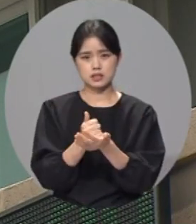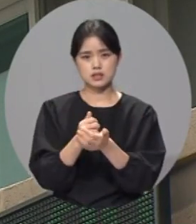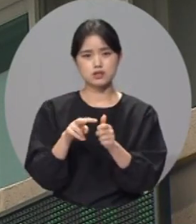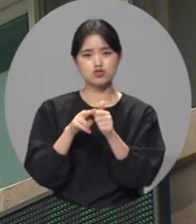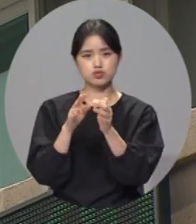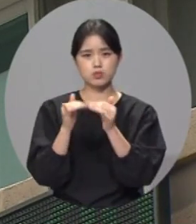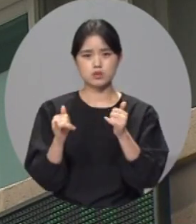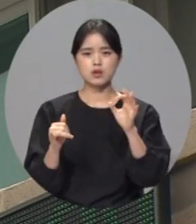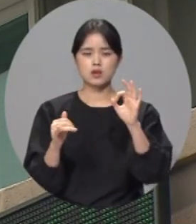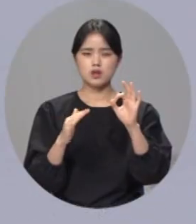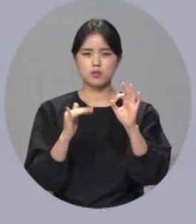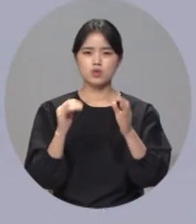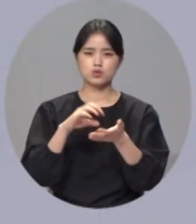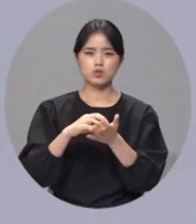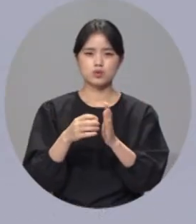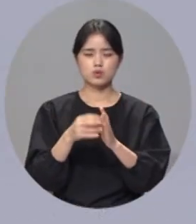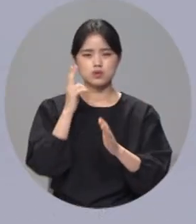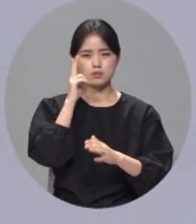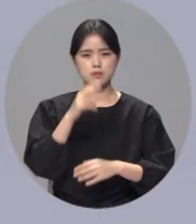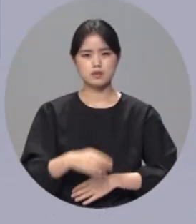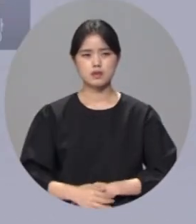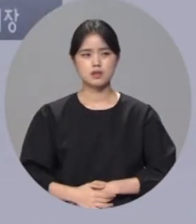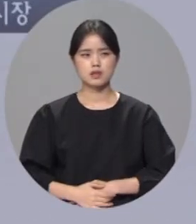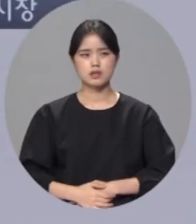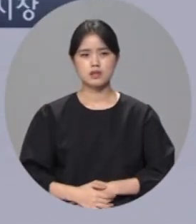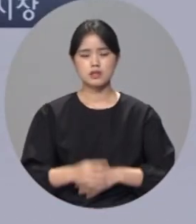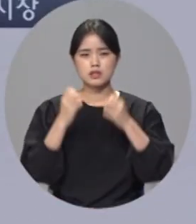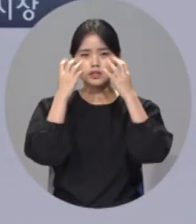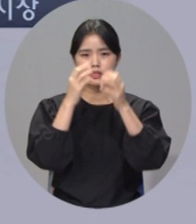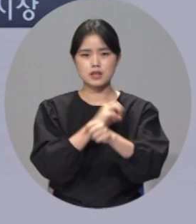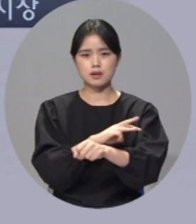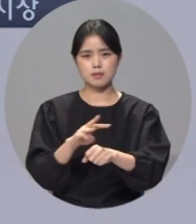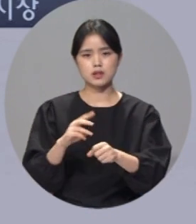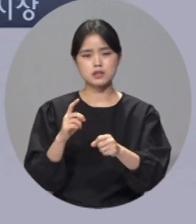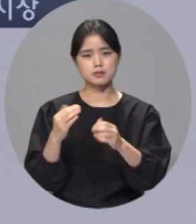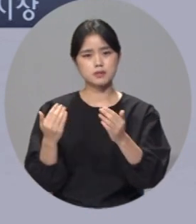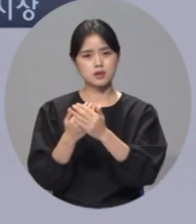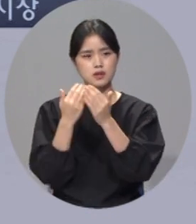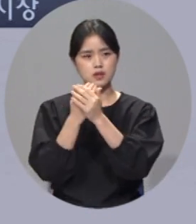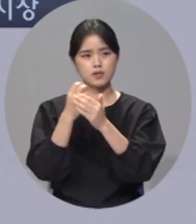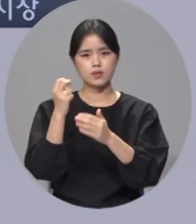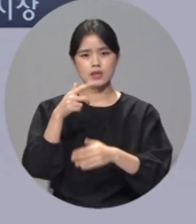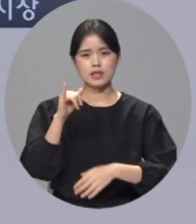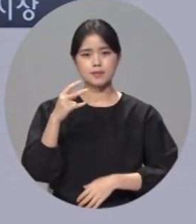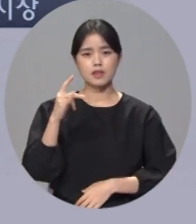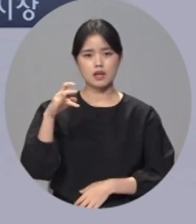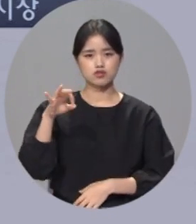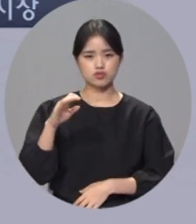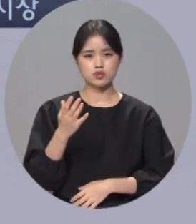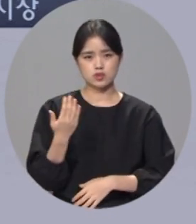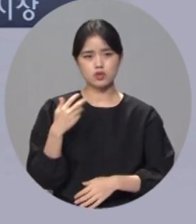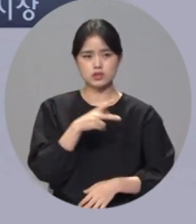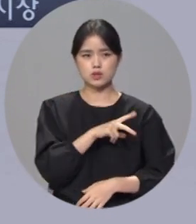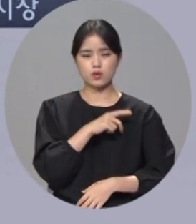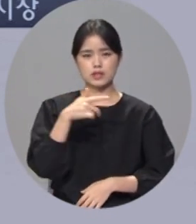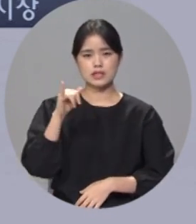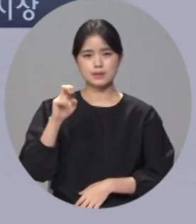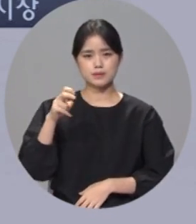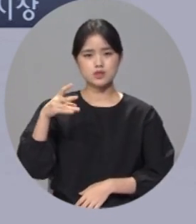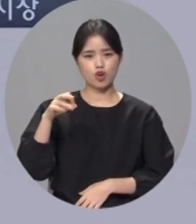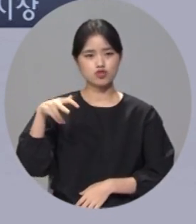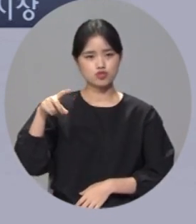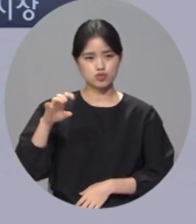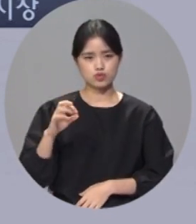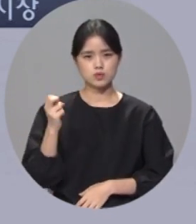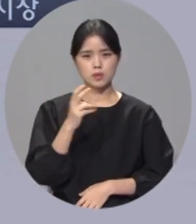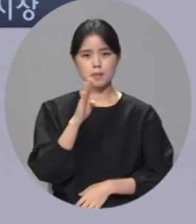명이 거론될 정도로 치열합니다. 강팔문 새만금 개발공사 사장, 김대중 전 도의원, 김성중